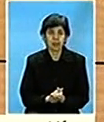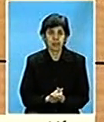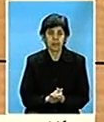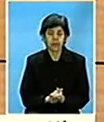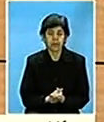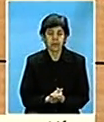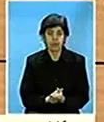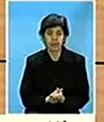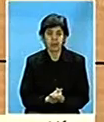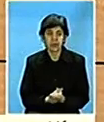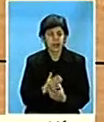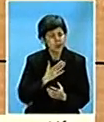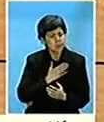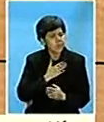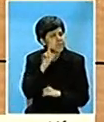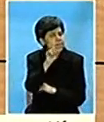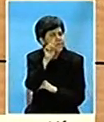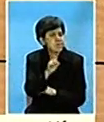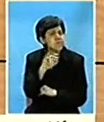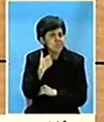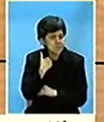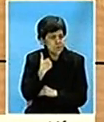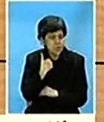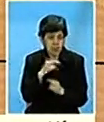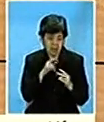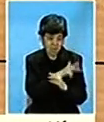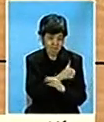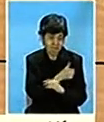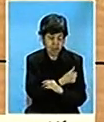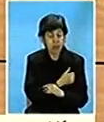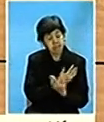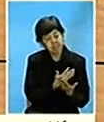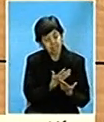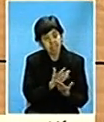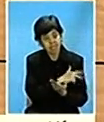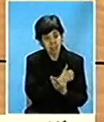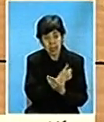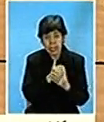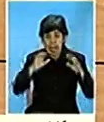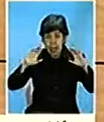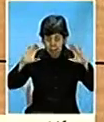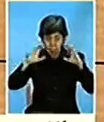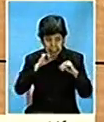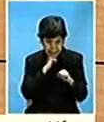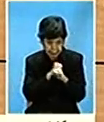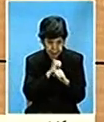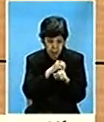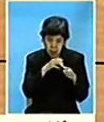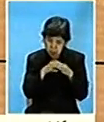เรื่องของมีข้อสังเกตทางสาธารณสุขที่น่าชื่นชมคือรัฐบาลได้จัดหน่